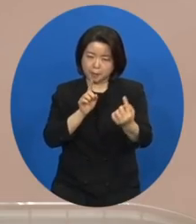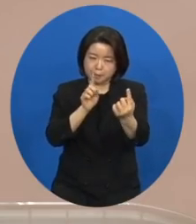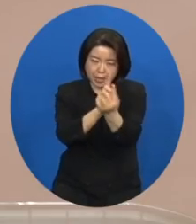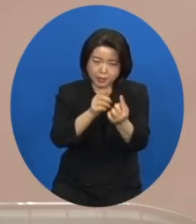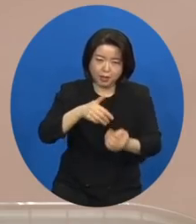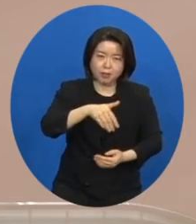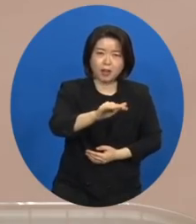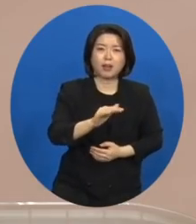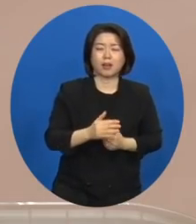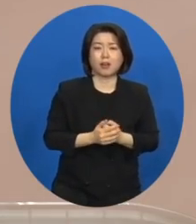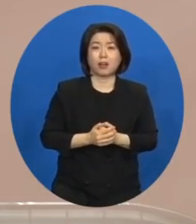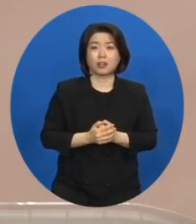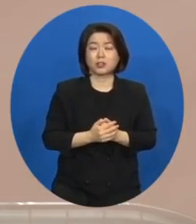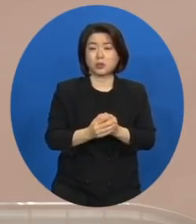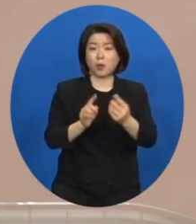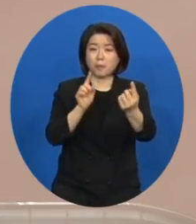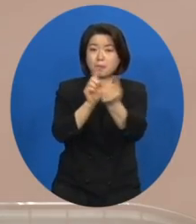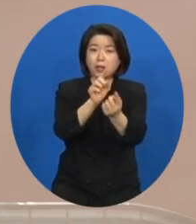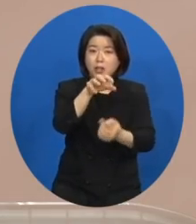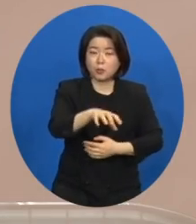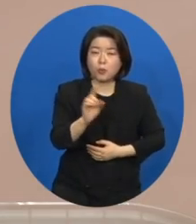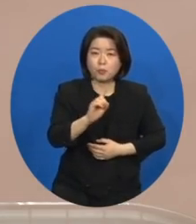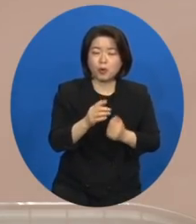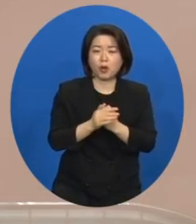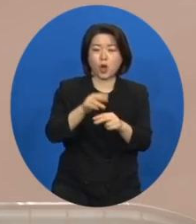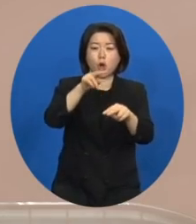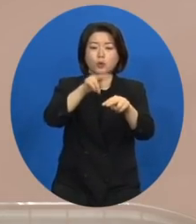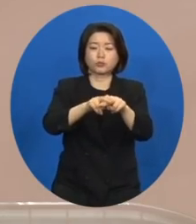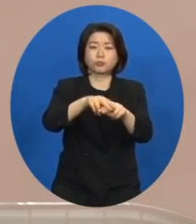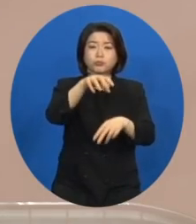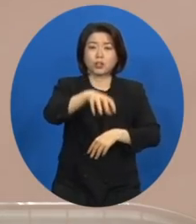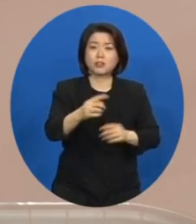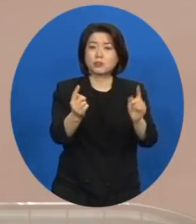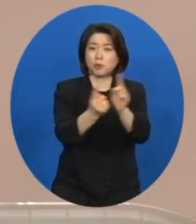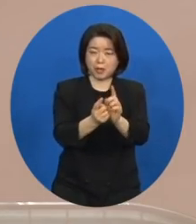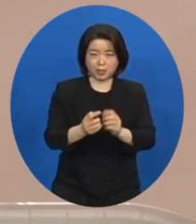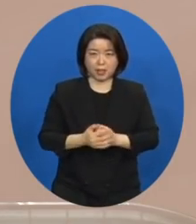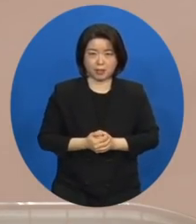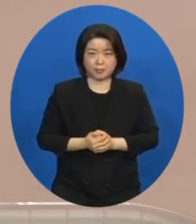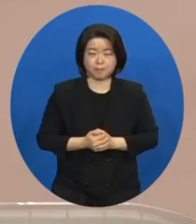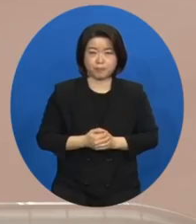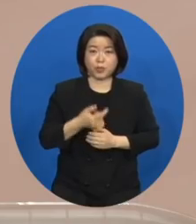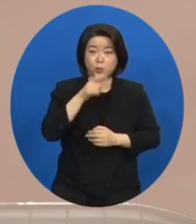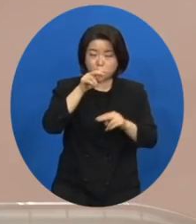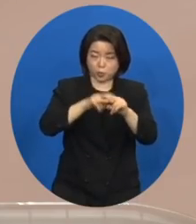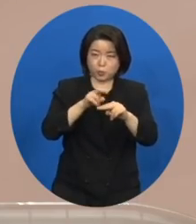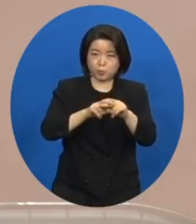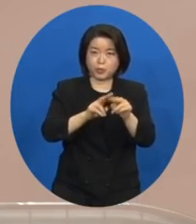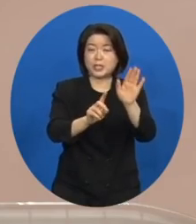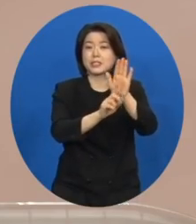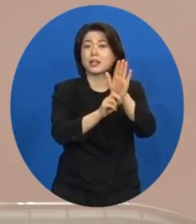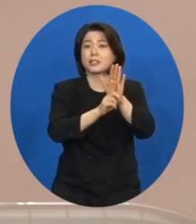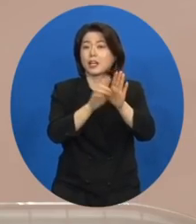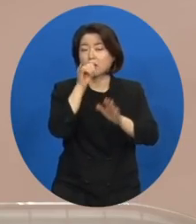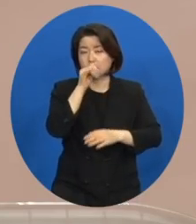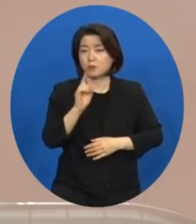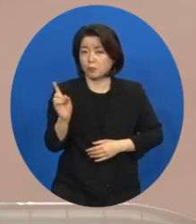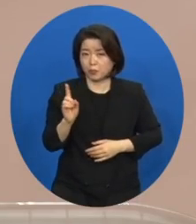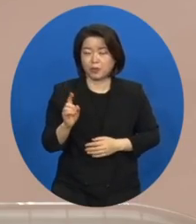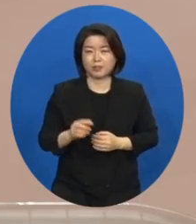그래서 어디서 만난 거예요 지금 우물에서 만나는 거죠 그러면 우물이 상징하는 것이 있어요 성경에서